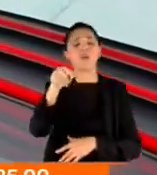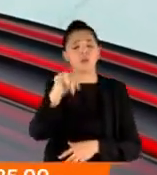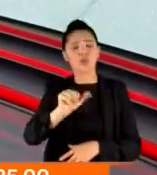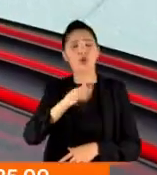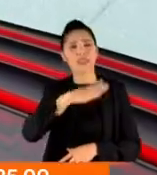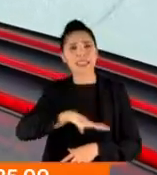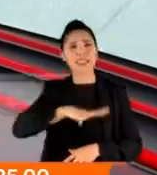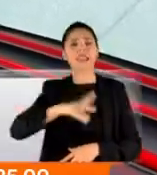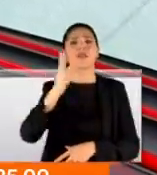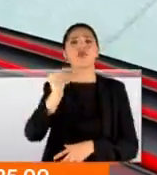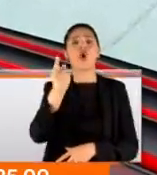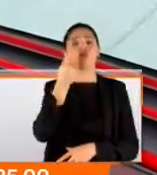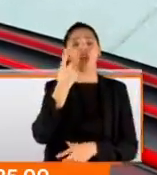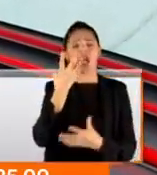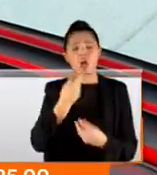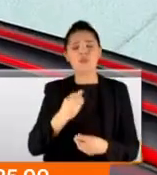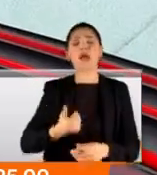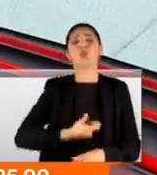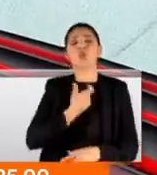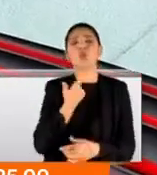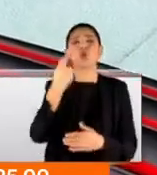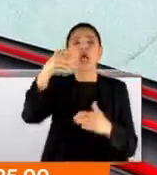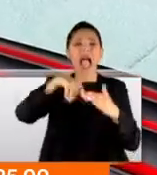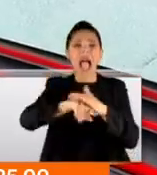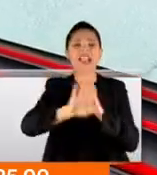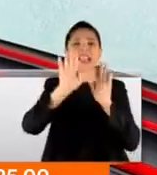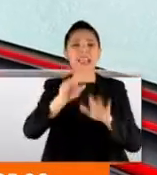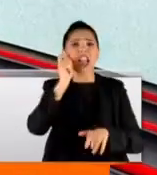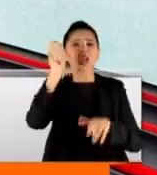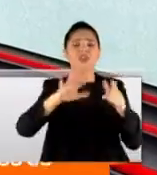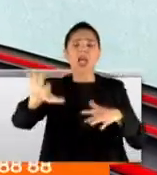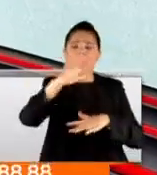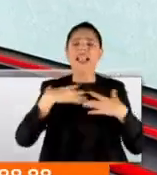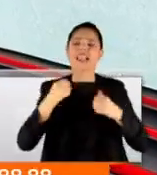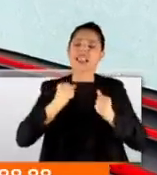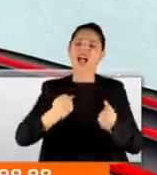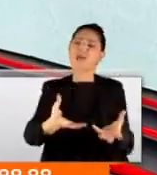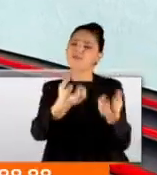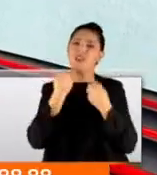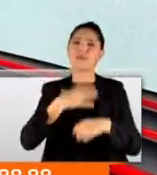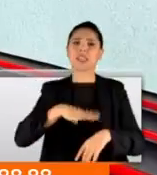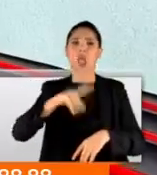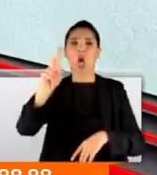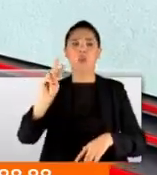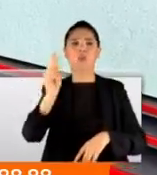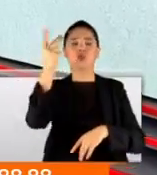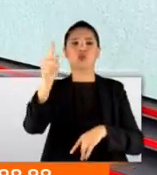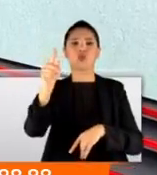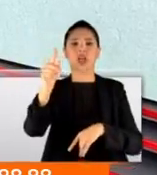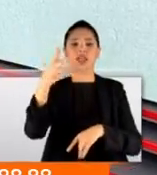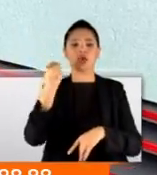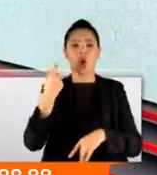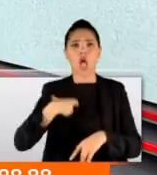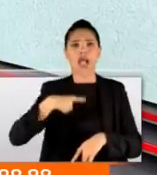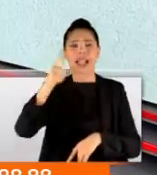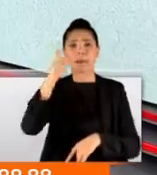temennimiz nicelerine daha tanık olmak elbette. Umudumuz enkaz altında kalanların tümünün sağ salim çıkarılabilmesi. O mucizelerden biri, çok özel